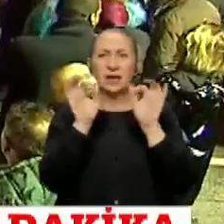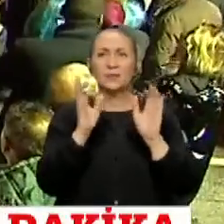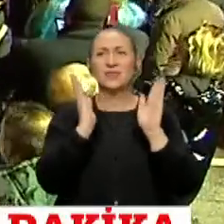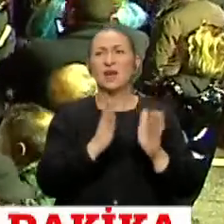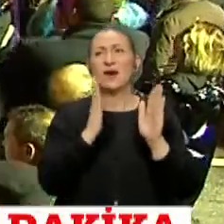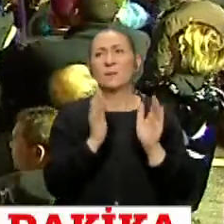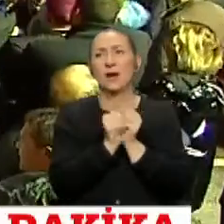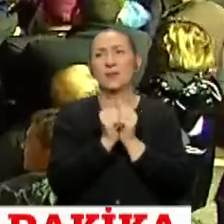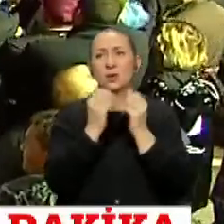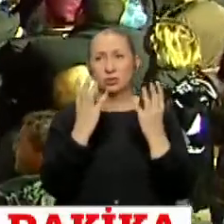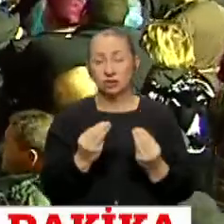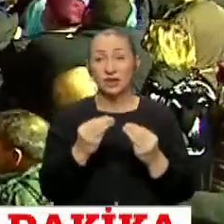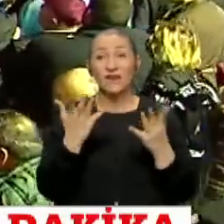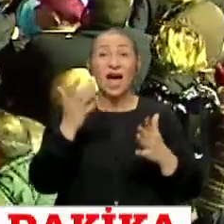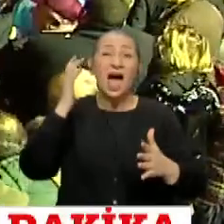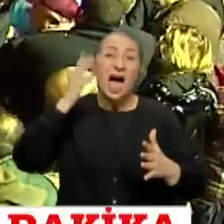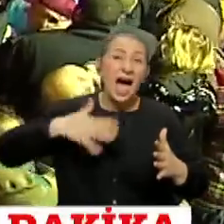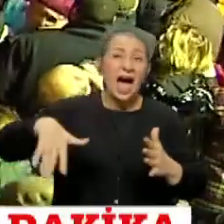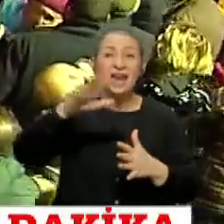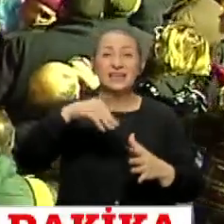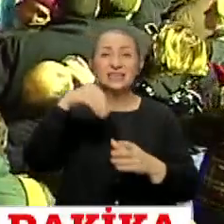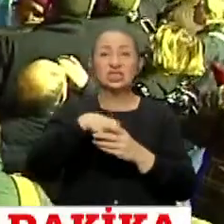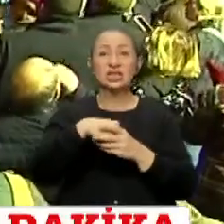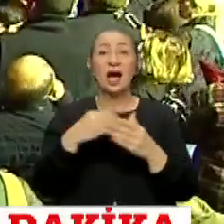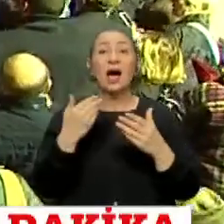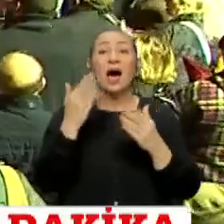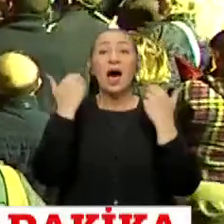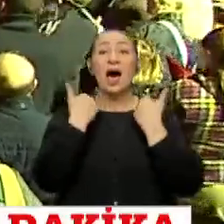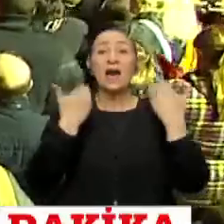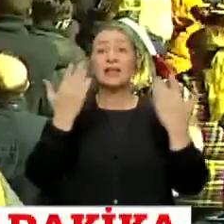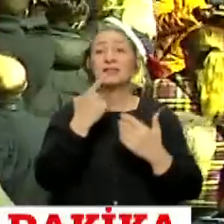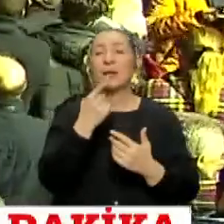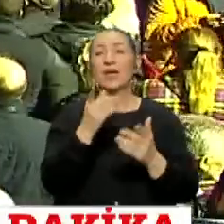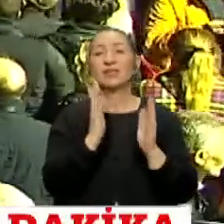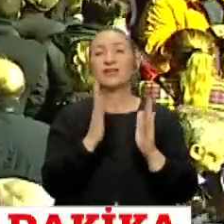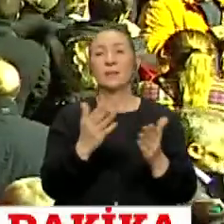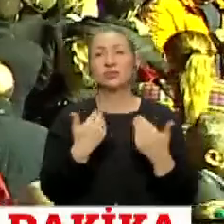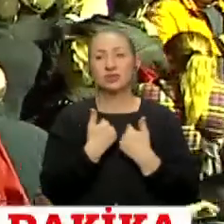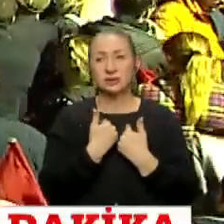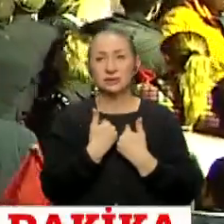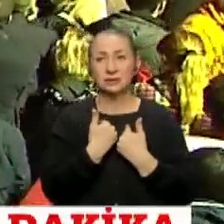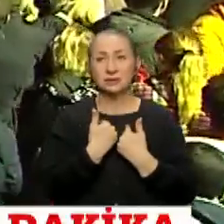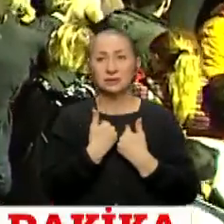yer alacak ve herkes için adalet demeye devam edeceğiz.